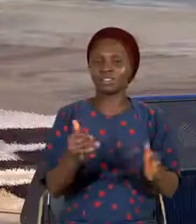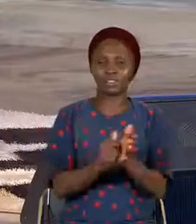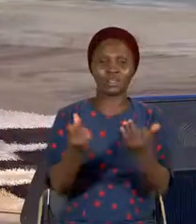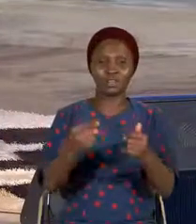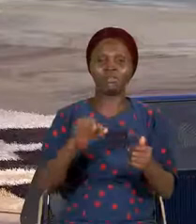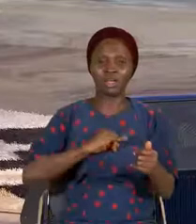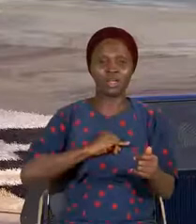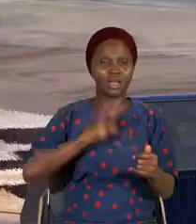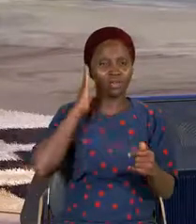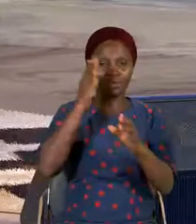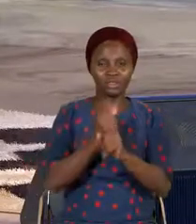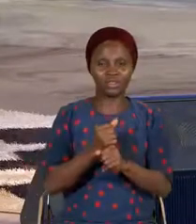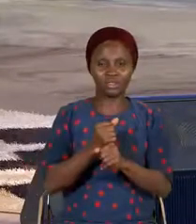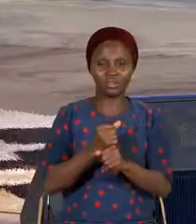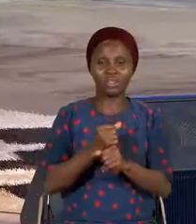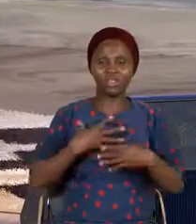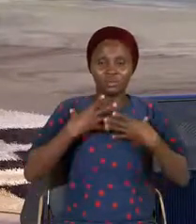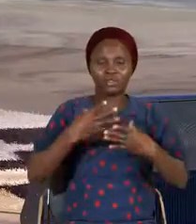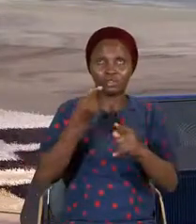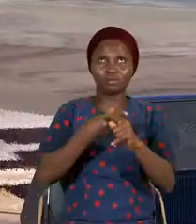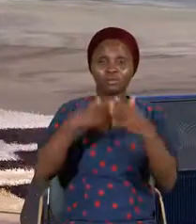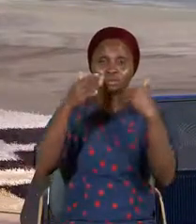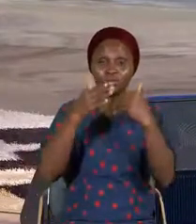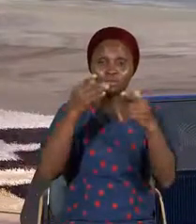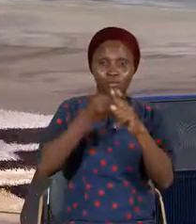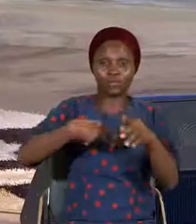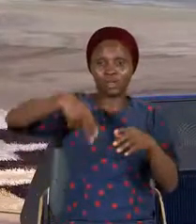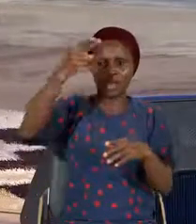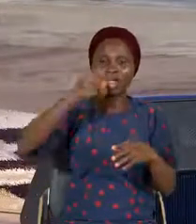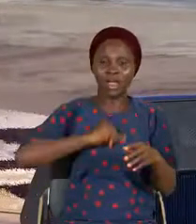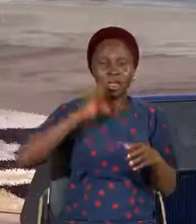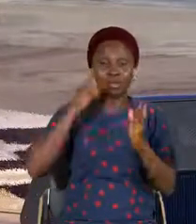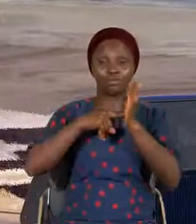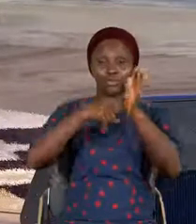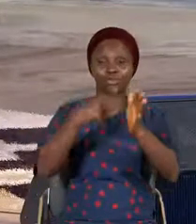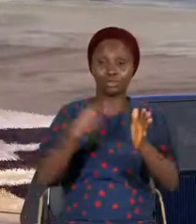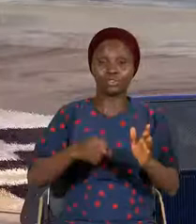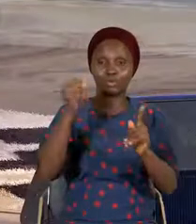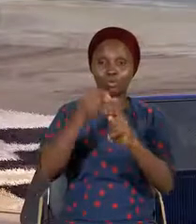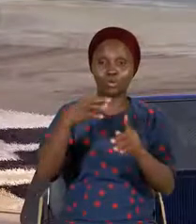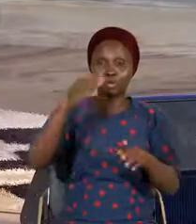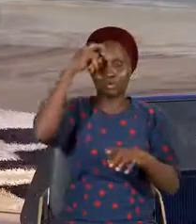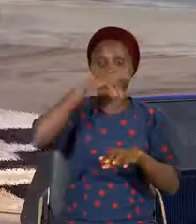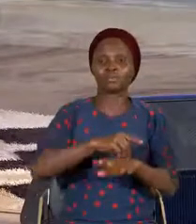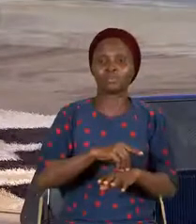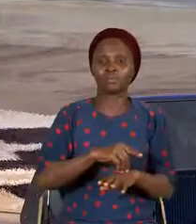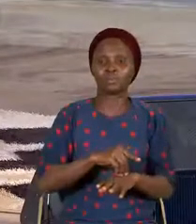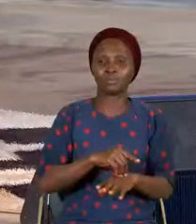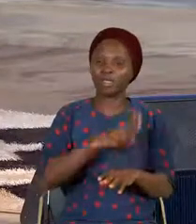je vais recevoir la parole, l'inspiration venant du ciel, et je vais manifester la parole de sagesse.